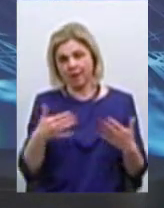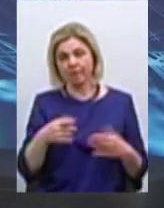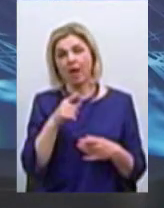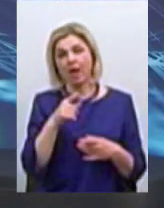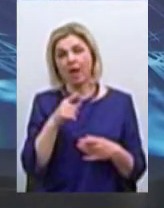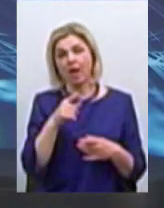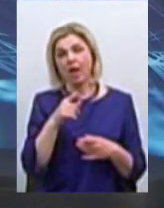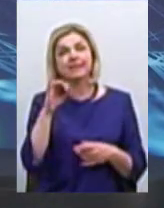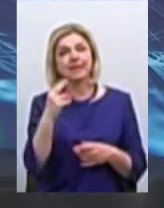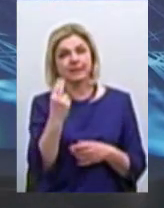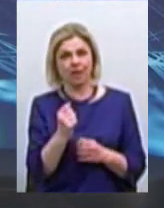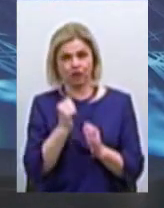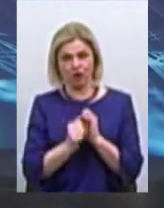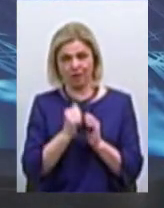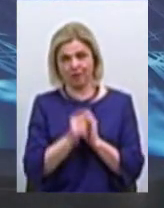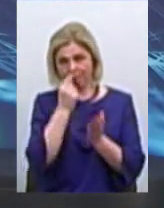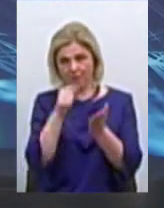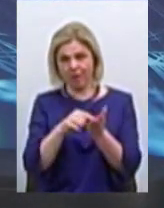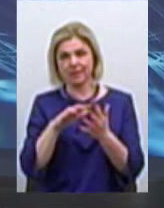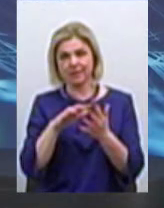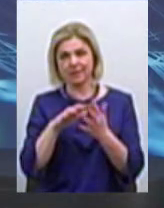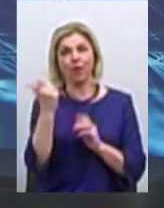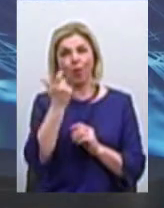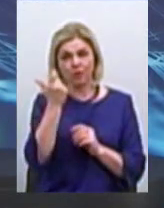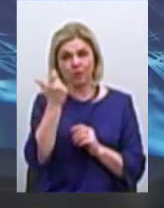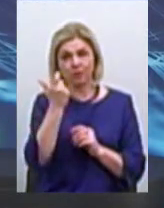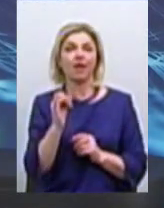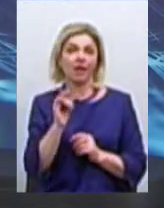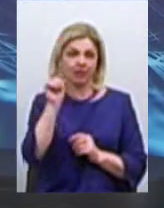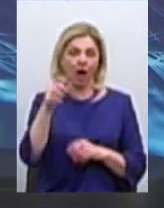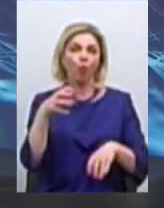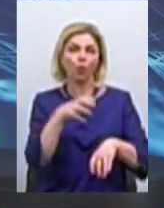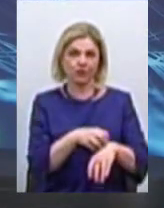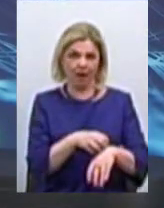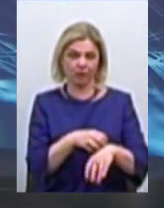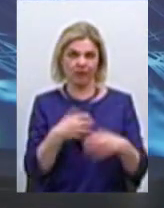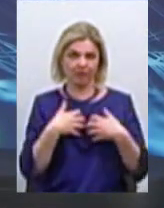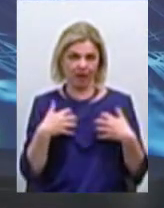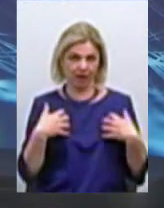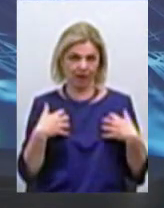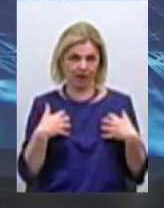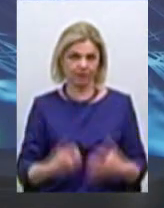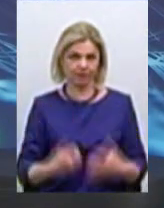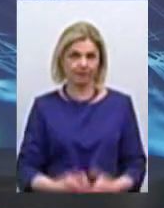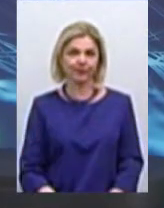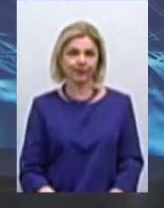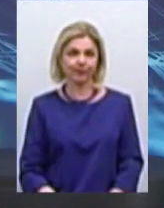частіше лисиці потрапляють до сільськогосподарських таких угідь, і там вони кусають тваринок.